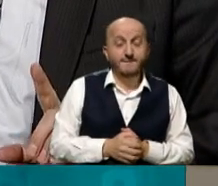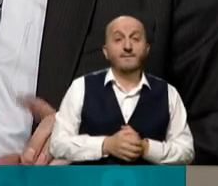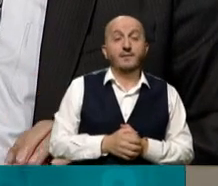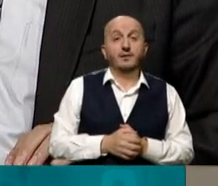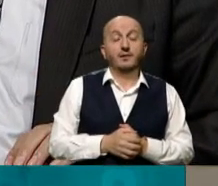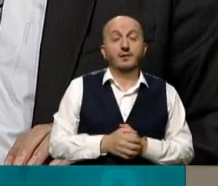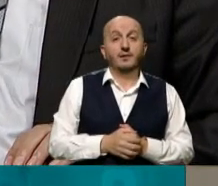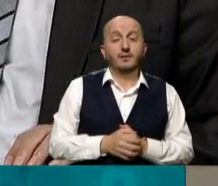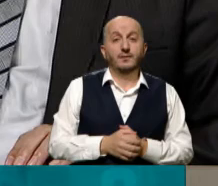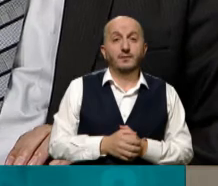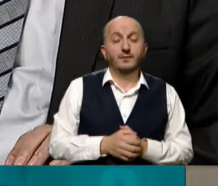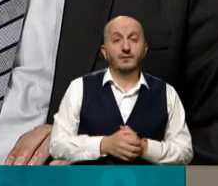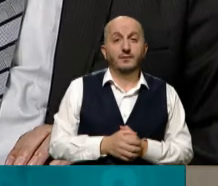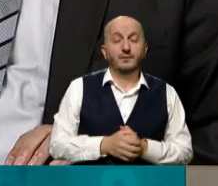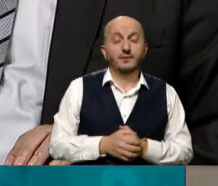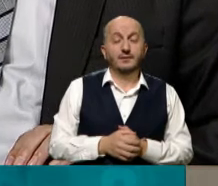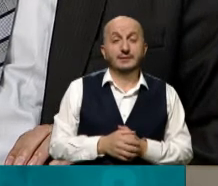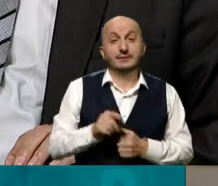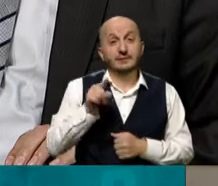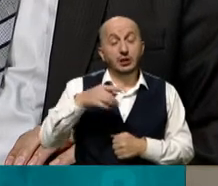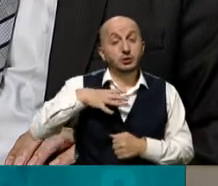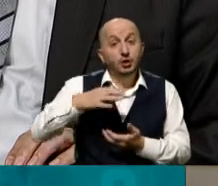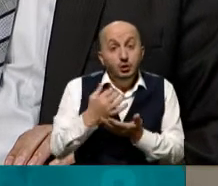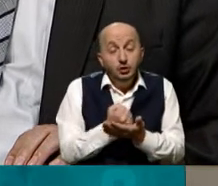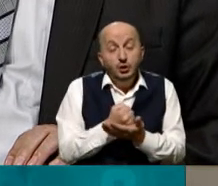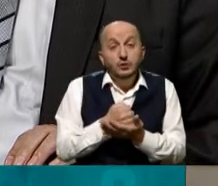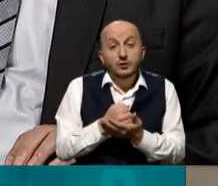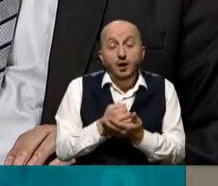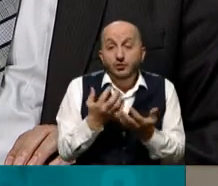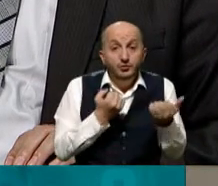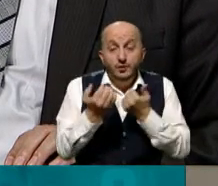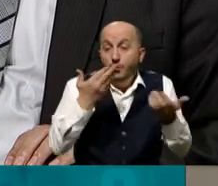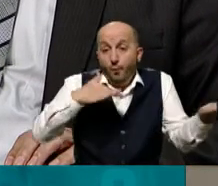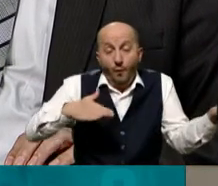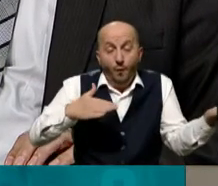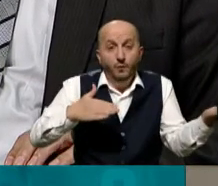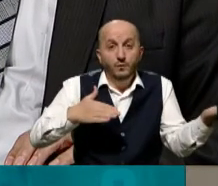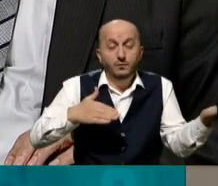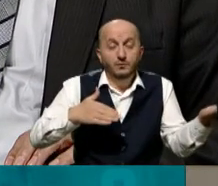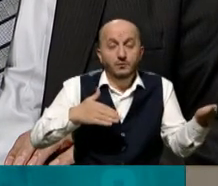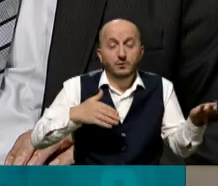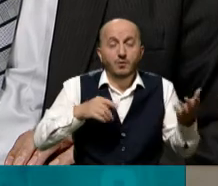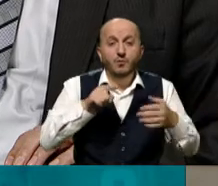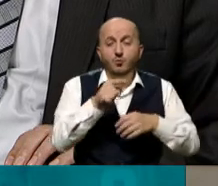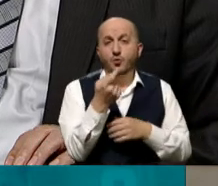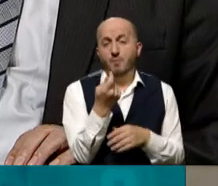alıyorsunuz. Ha, diyorsun, diyor ki, sen ister kazan ister bir alışveriş yok. Diyor ki, kardeşim bu